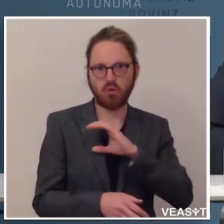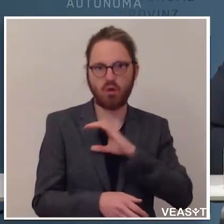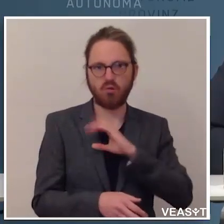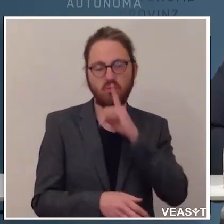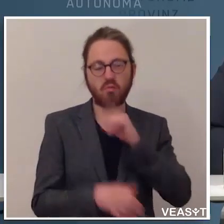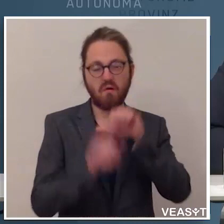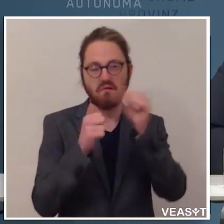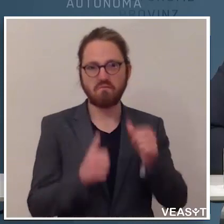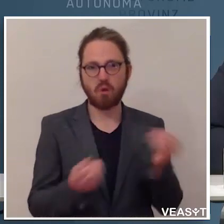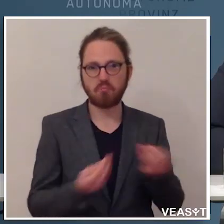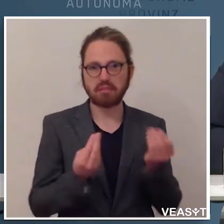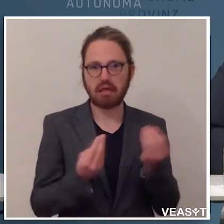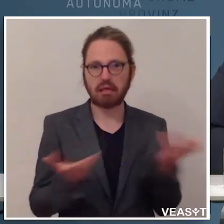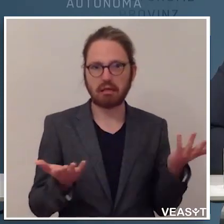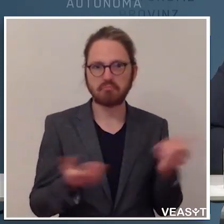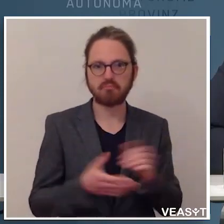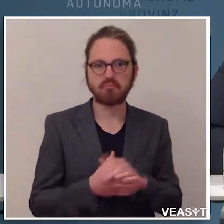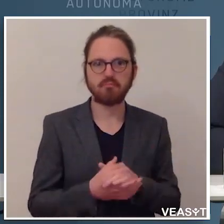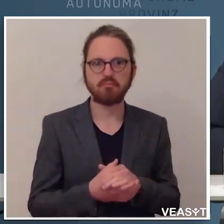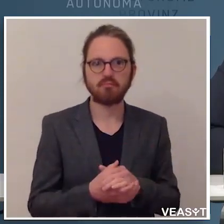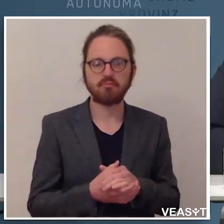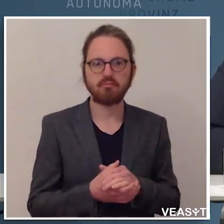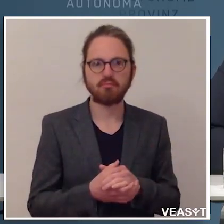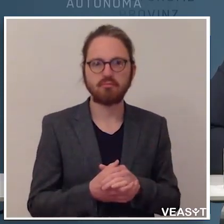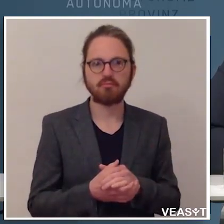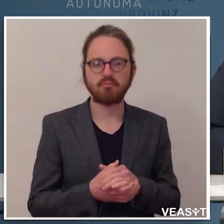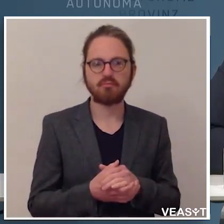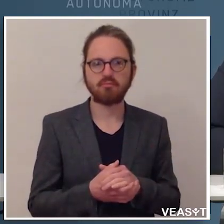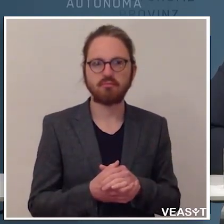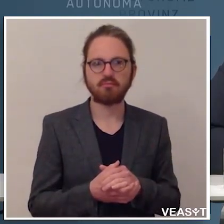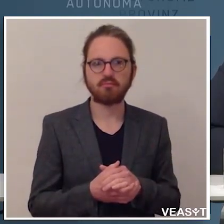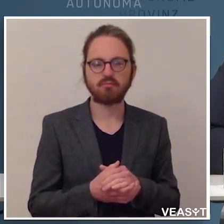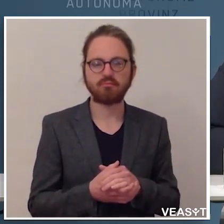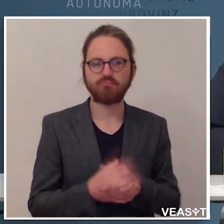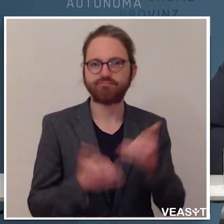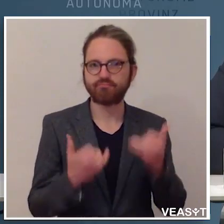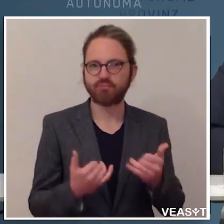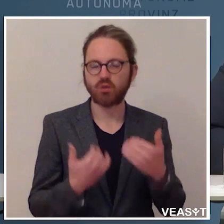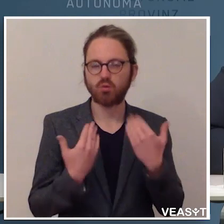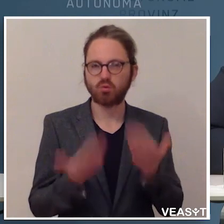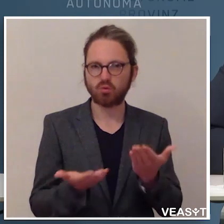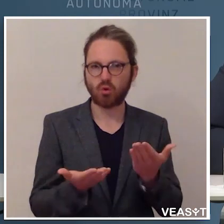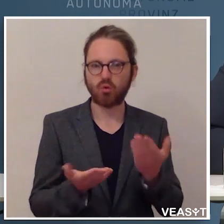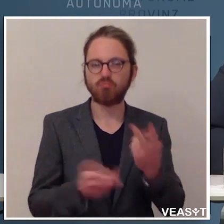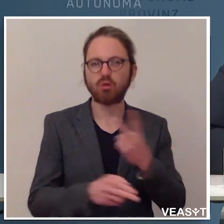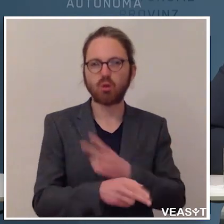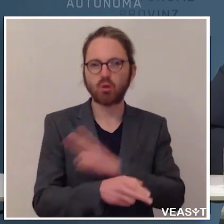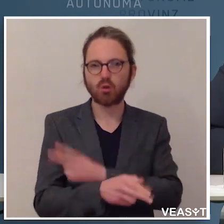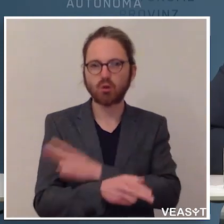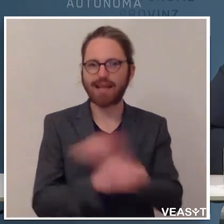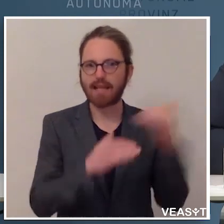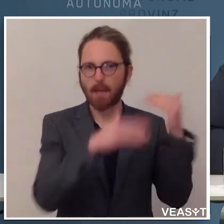Es ist so, dass die staatlichen Behörden hier in Südtirol natürlich die jeweils hier in Südtirol